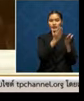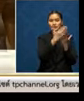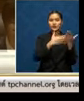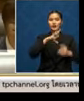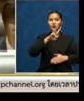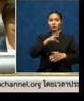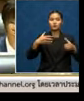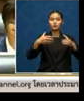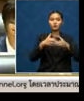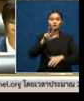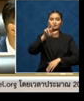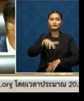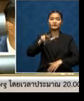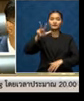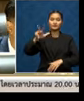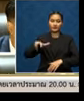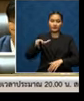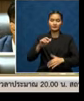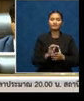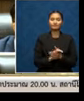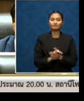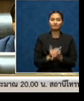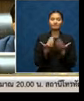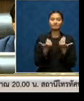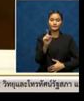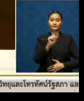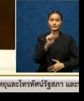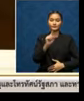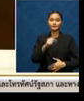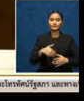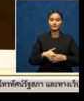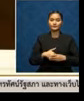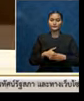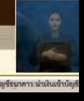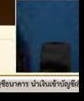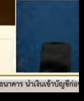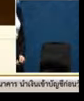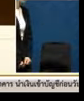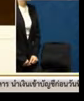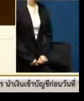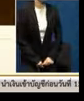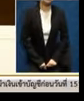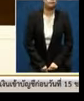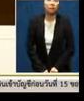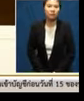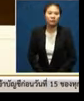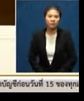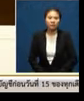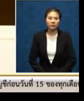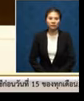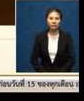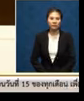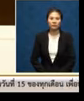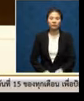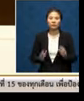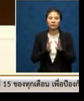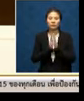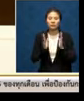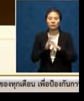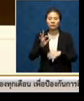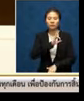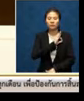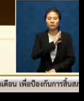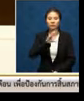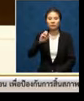อย่างเดียวแต่ต้องไม่มีตำแหน่งรองประธานสภาและหัวหน้าพรรคจะต้องเป็นส.สหากพรรคก้าวไกลไม่ต้องการเป็นผู้นำฝ่ายค้าน